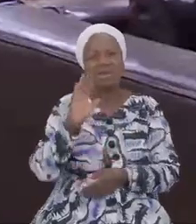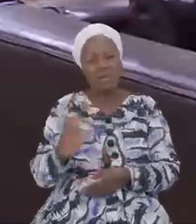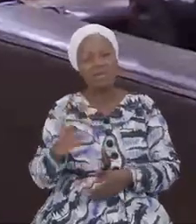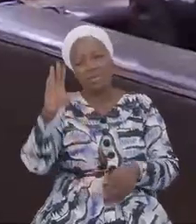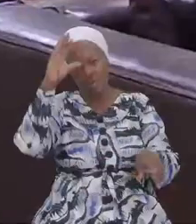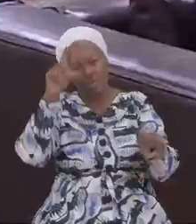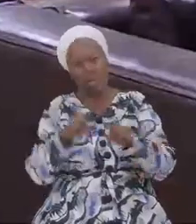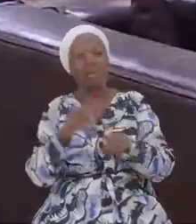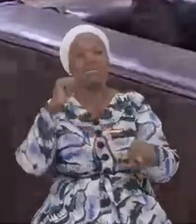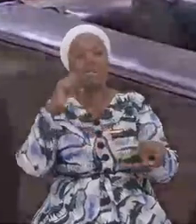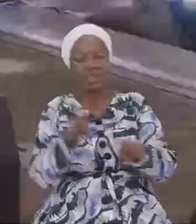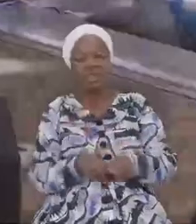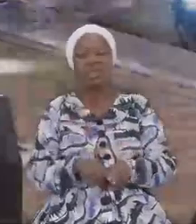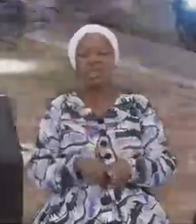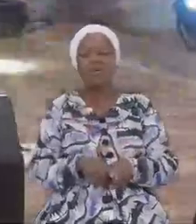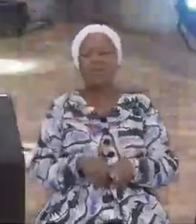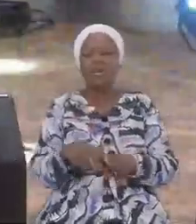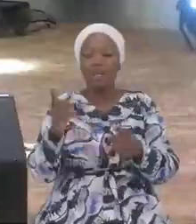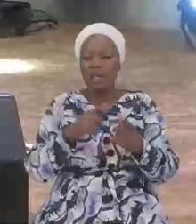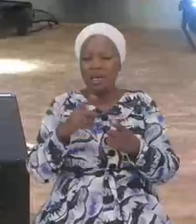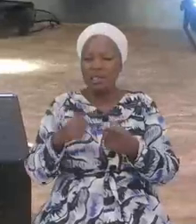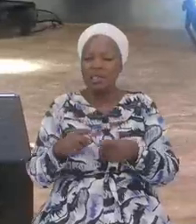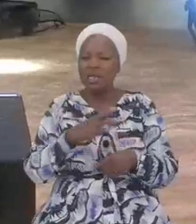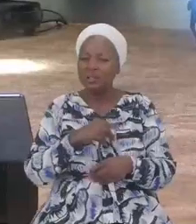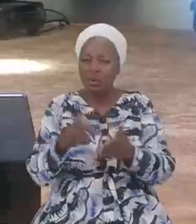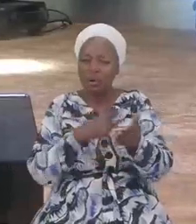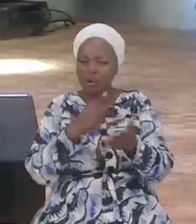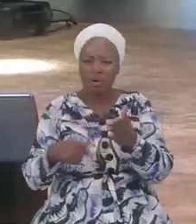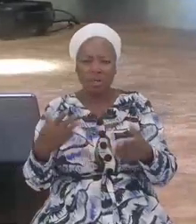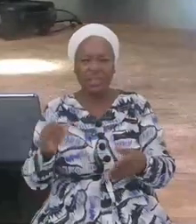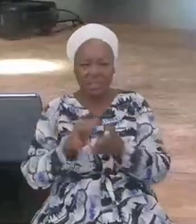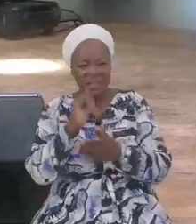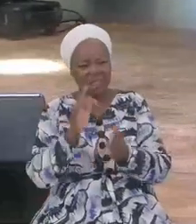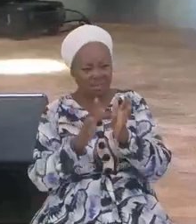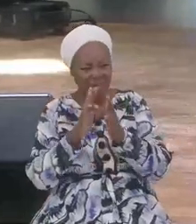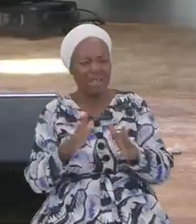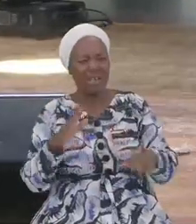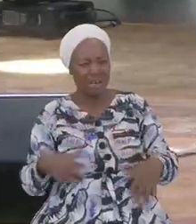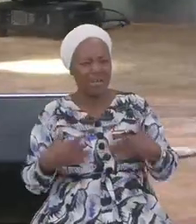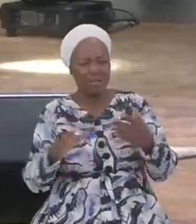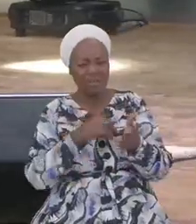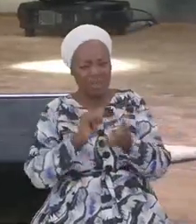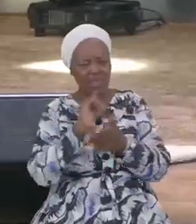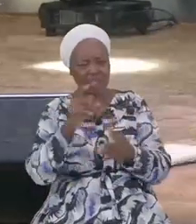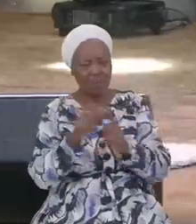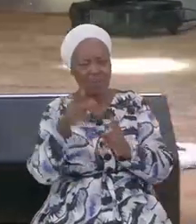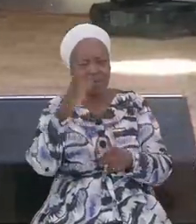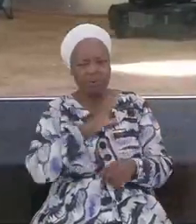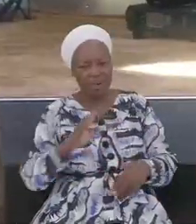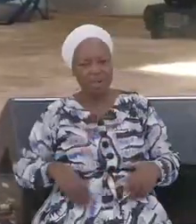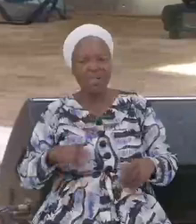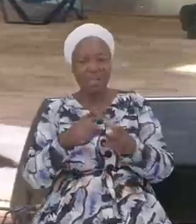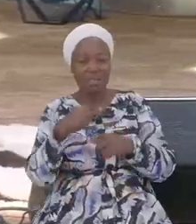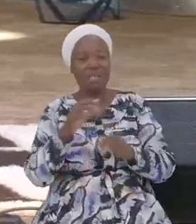vous réconcilier avec votre frère qui a quelque chose contre vous. Ça, c'est la chrétienté, c'est la parole de Christ. Il dit maintenant, si vous demeurez dans